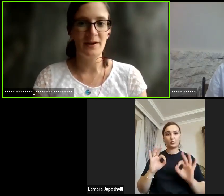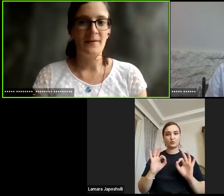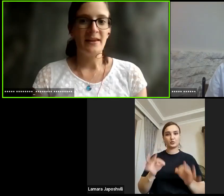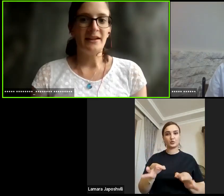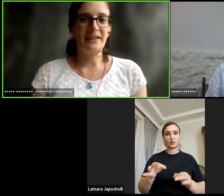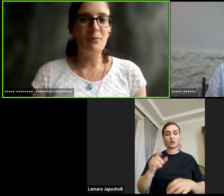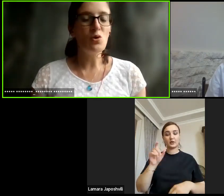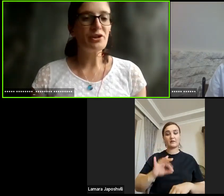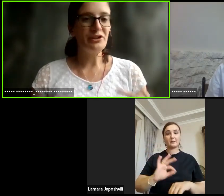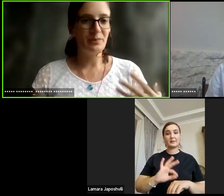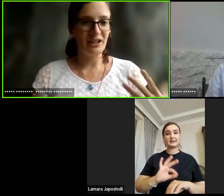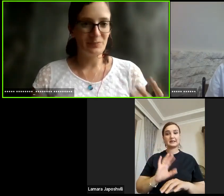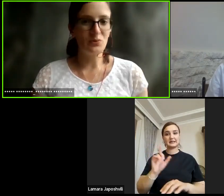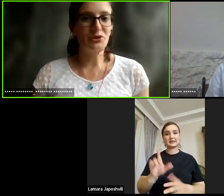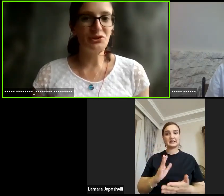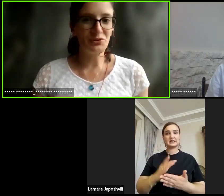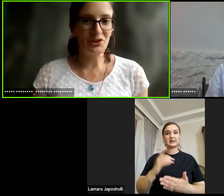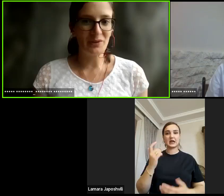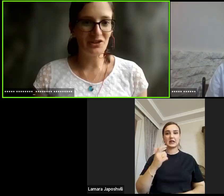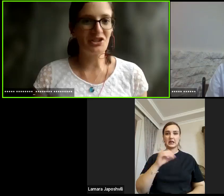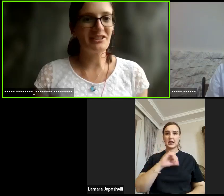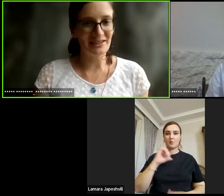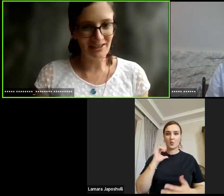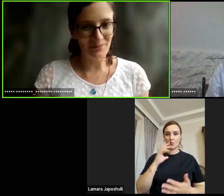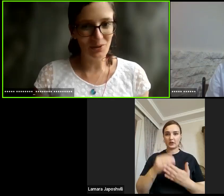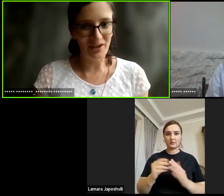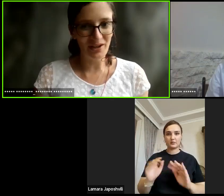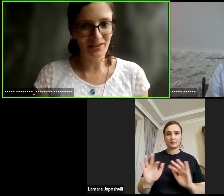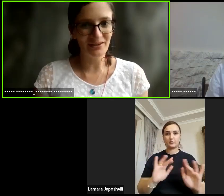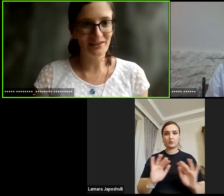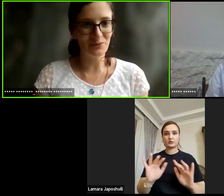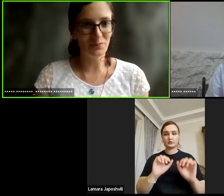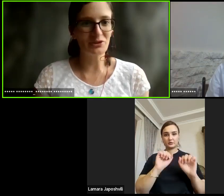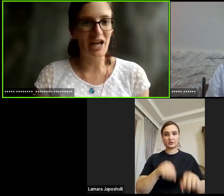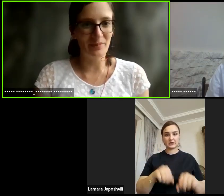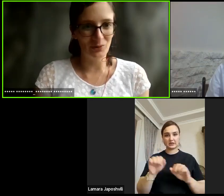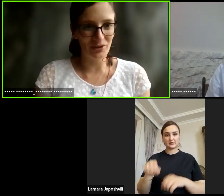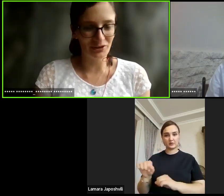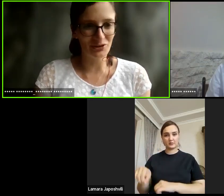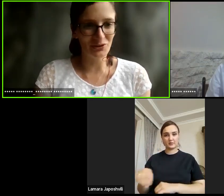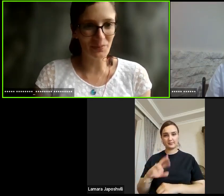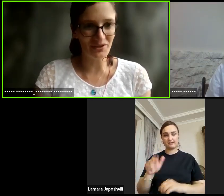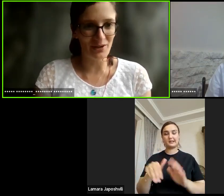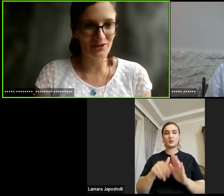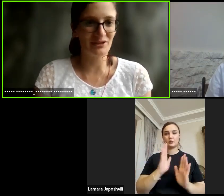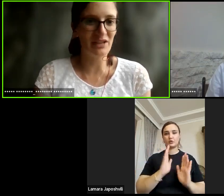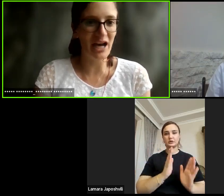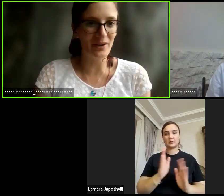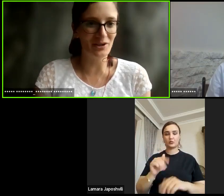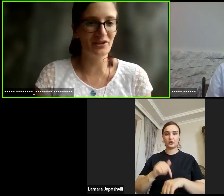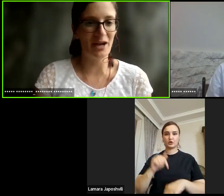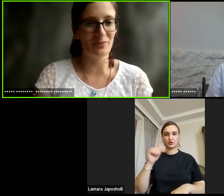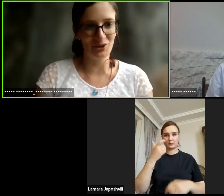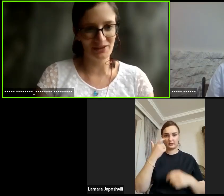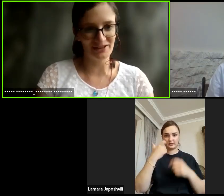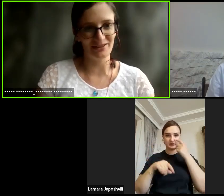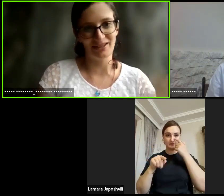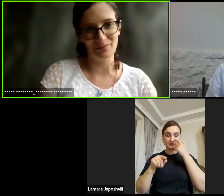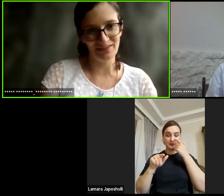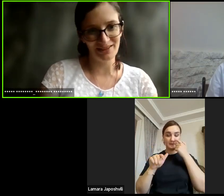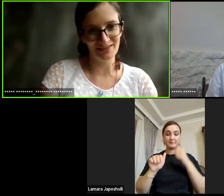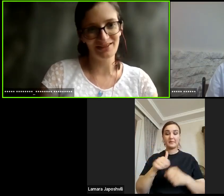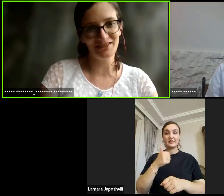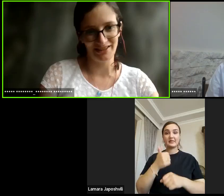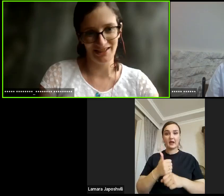აქვს დამოუკიდებლად ფუნქციონირების შესაძლებლობა და უფრო სტაბილურად გრძნობს თავს. ეს თავარი ჩვენი ამოსავალი